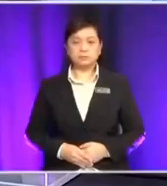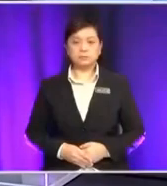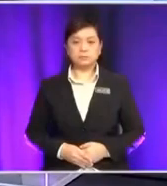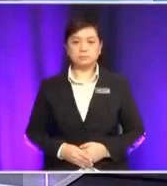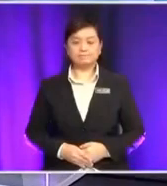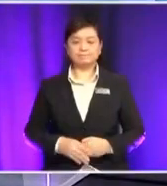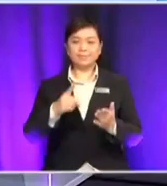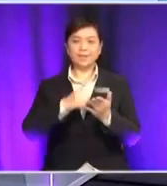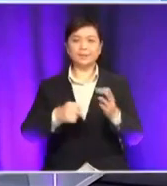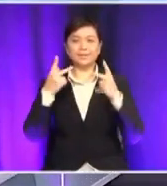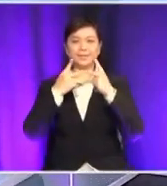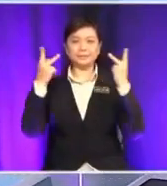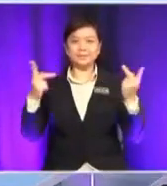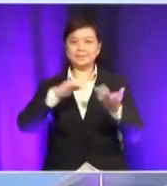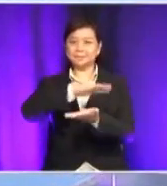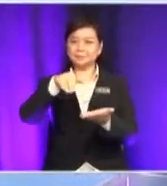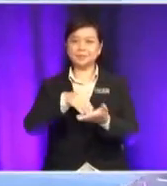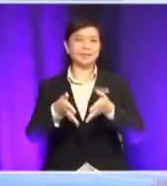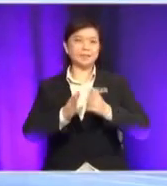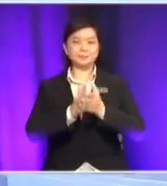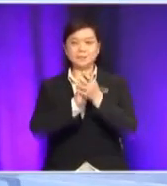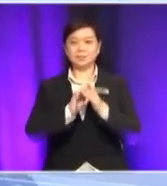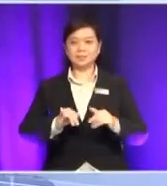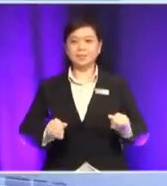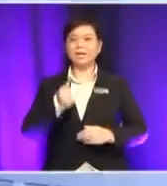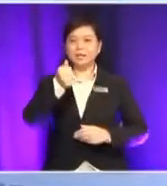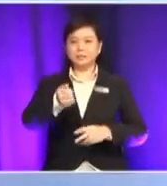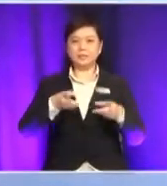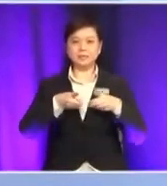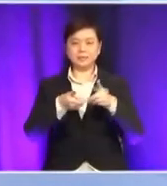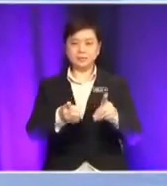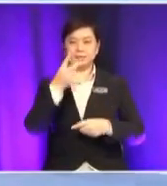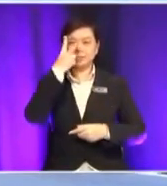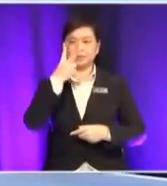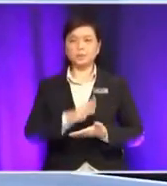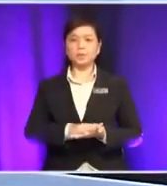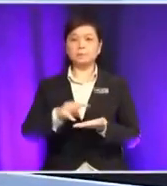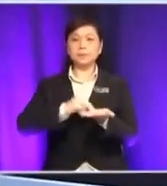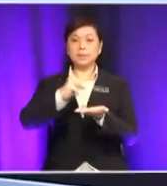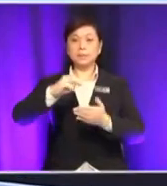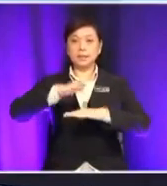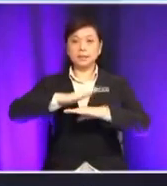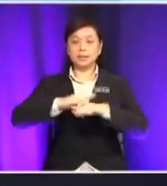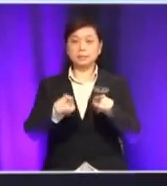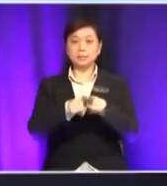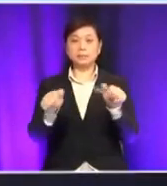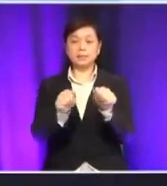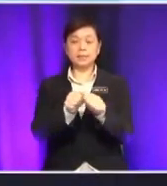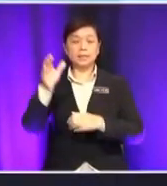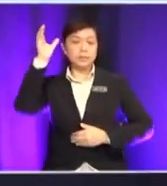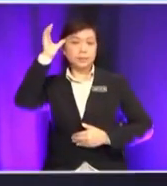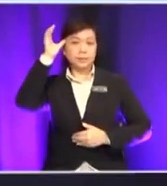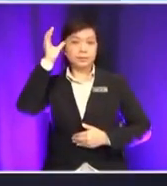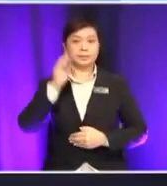Apa kabar semua salam sejahtera anda sedang menonton slot Menengah Atas bersama saya Chris MJ di Net TV